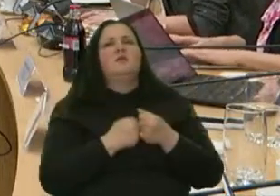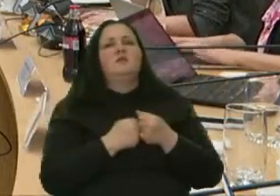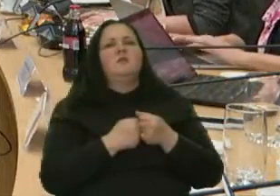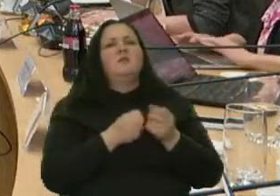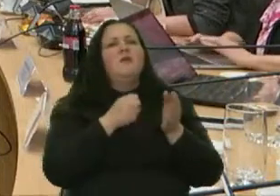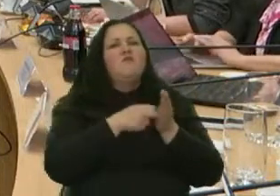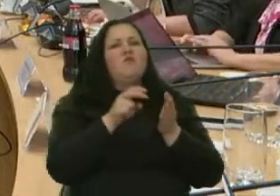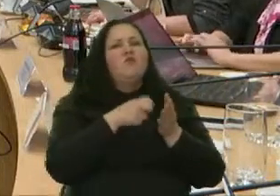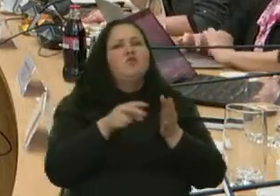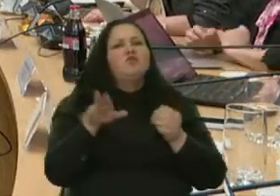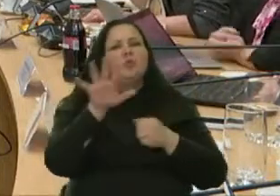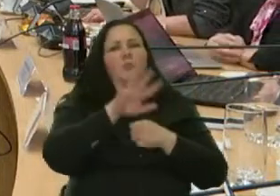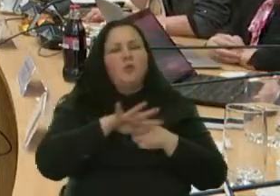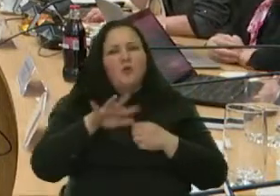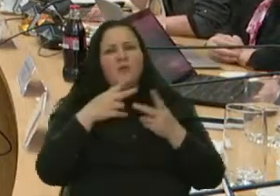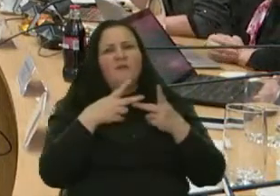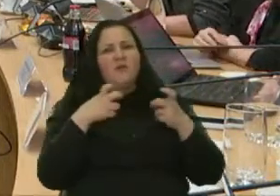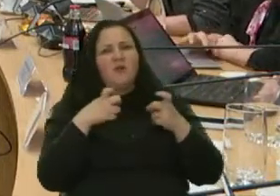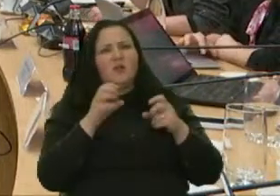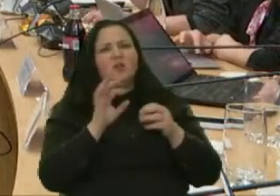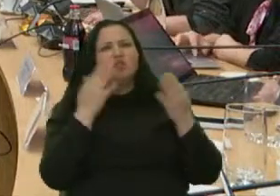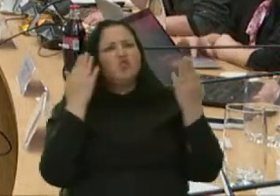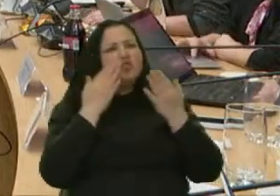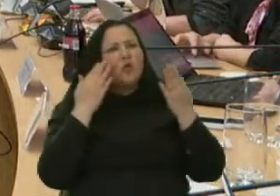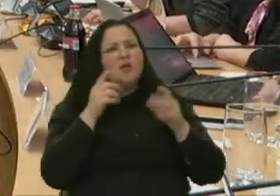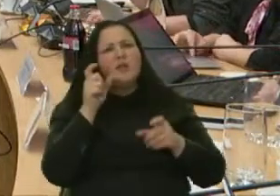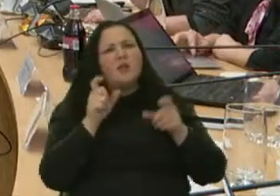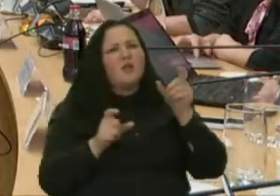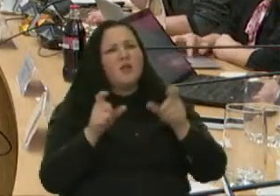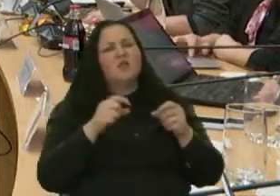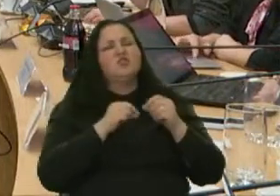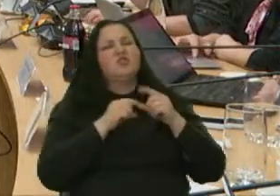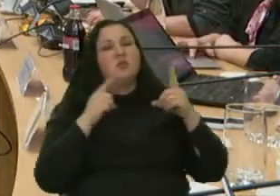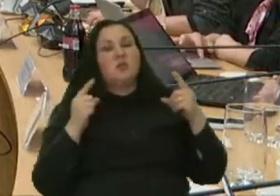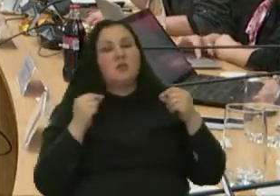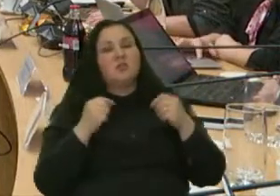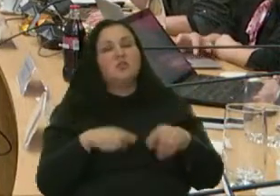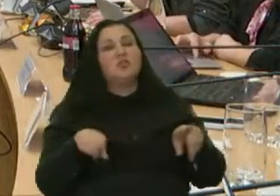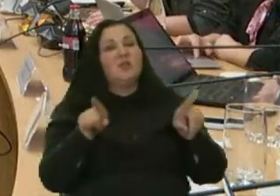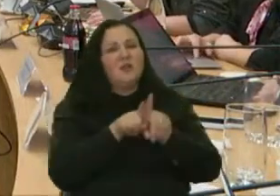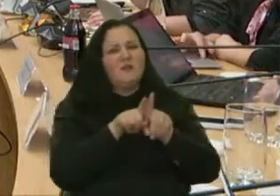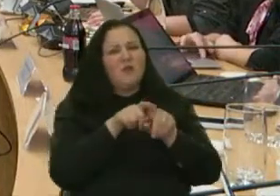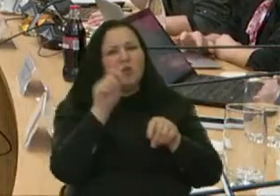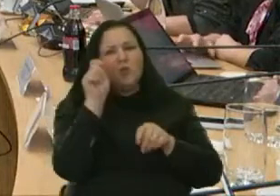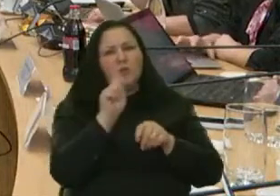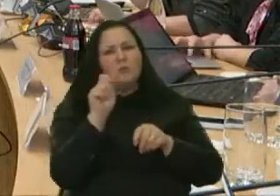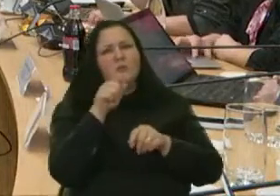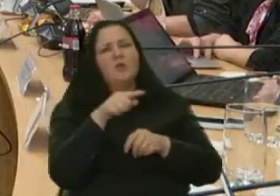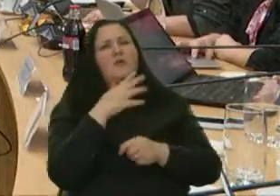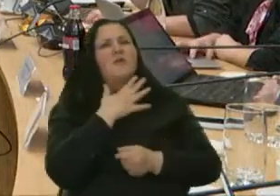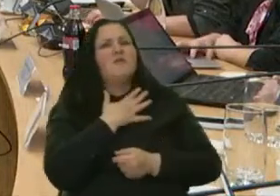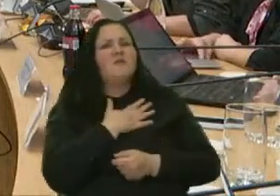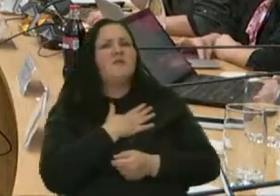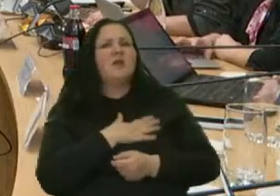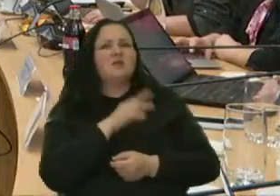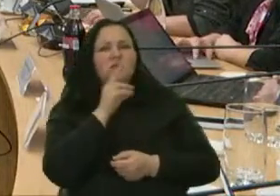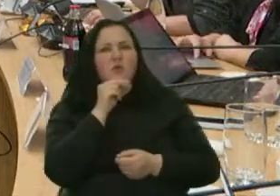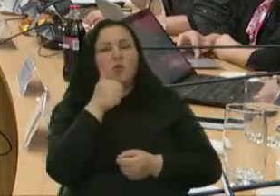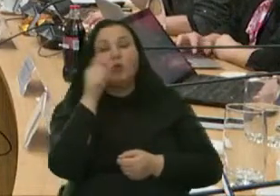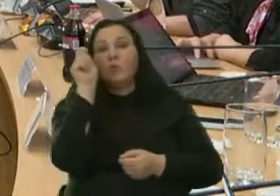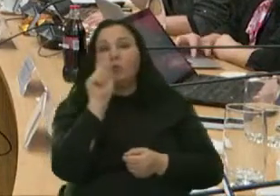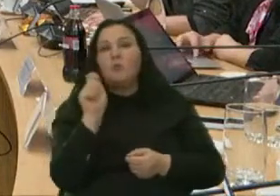funcțiuni publice fără școli creșe și grădinițe și exact despre un proiect de genul ăsta vreau să să vorbesc un